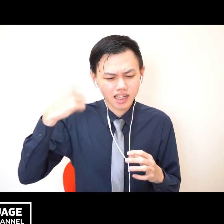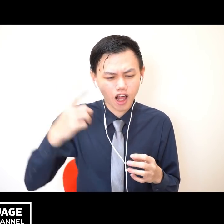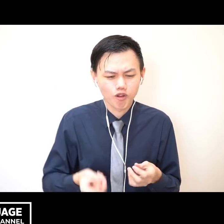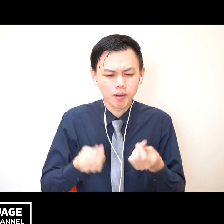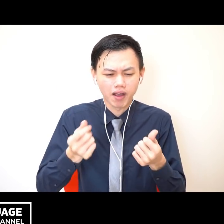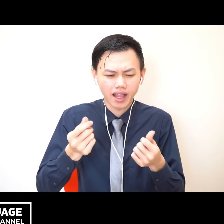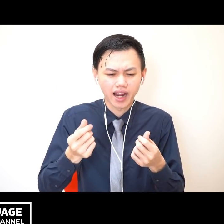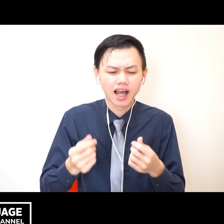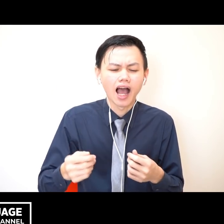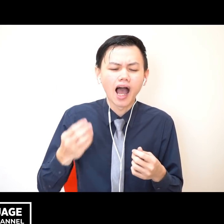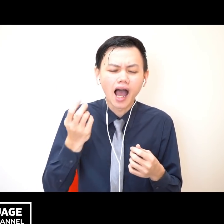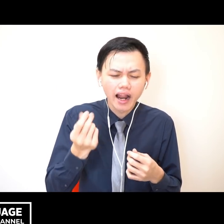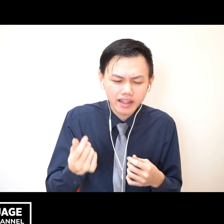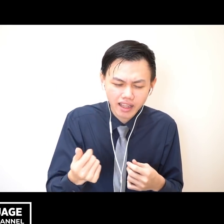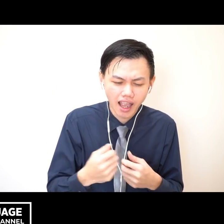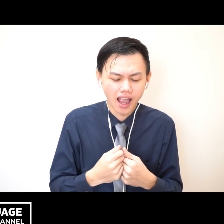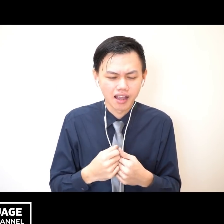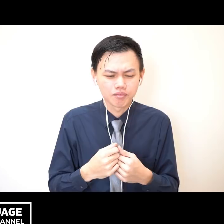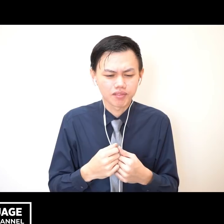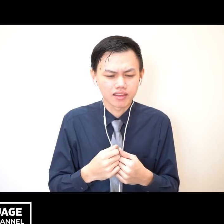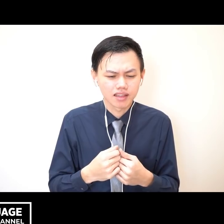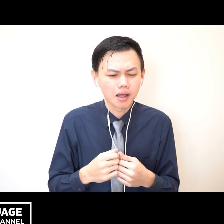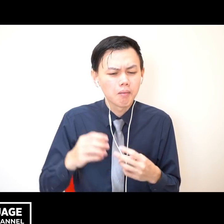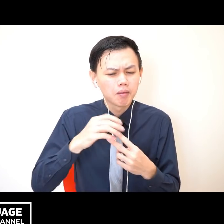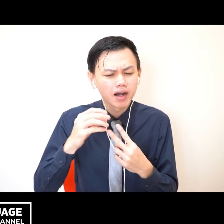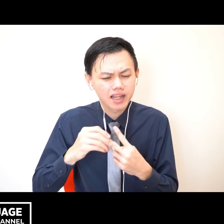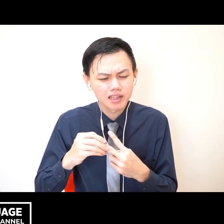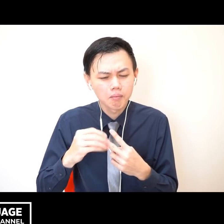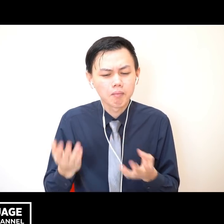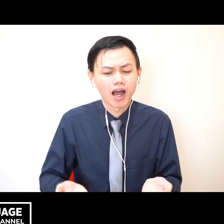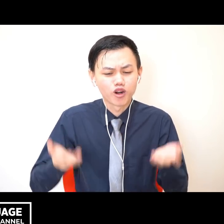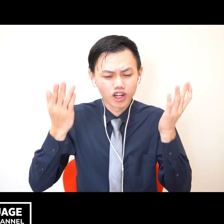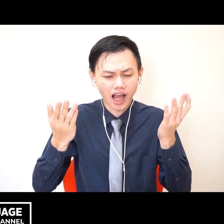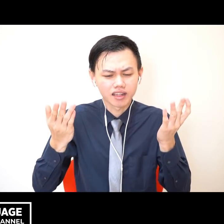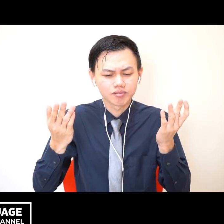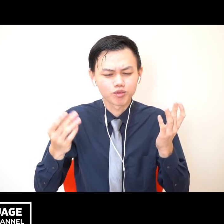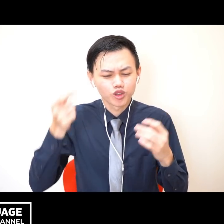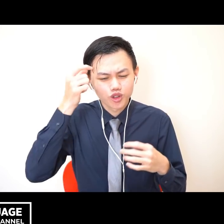membantu, ada harga yang harus dibayar. Seringkali